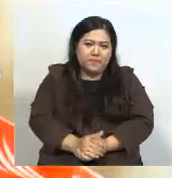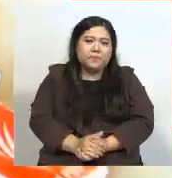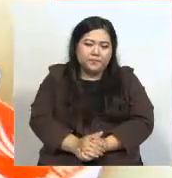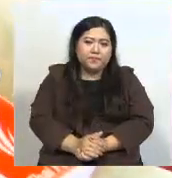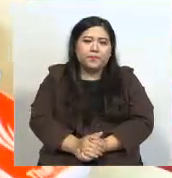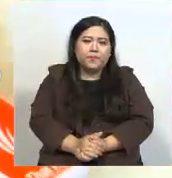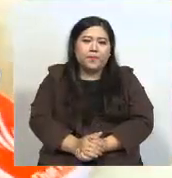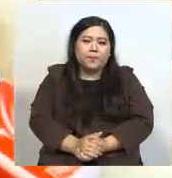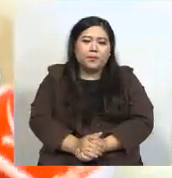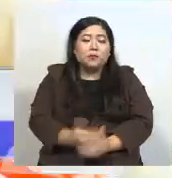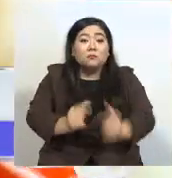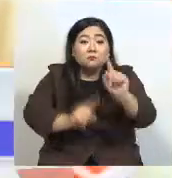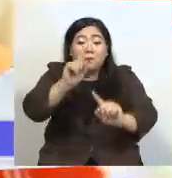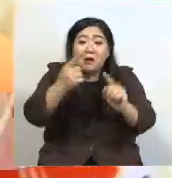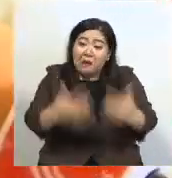องนี้กันอยู่นะครับ